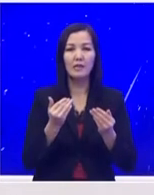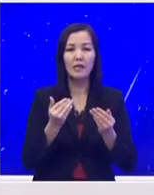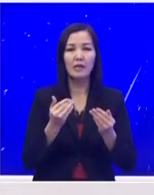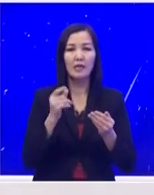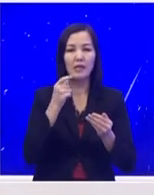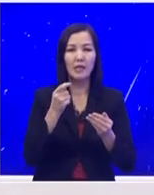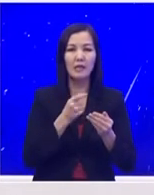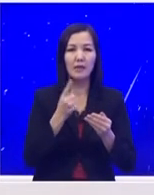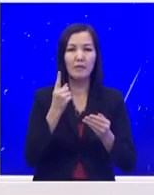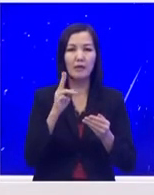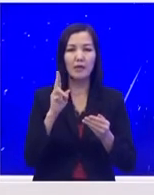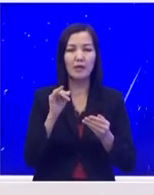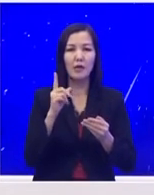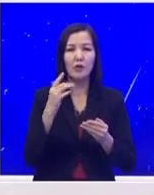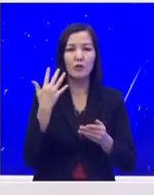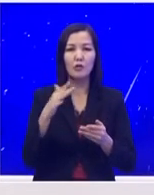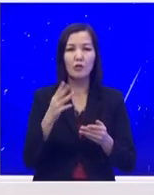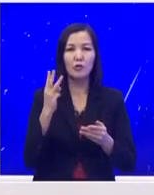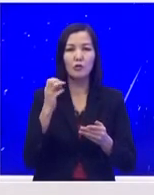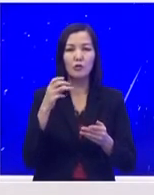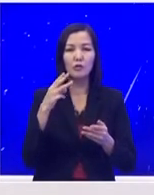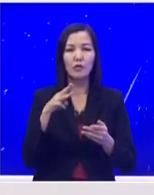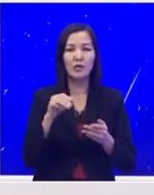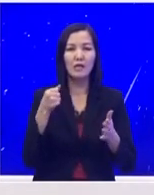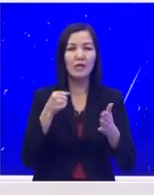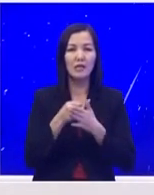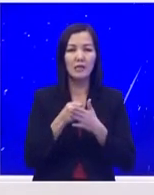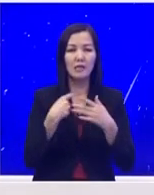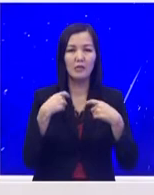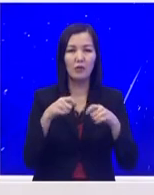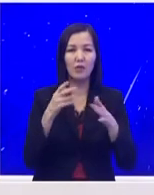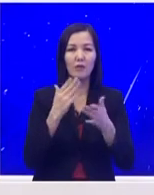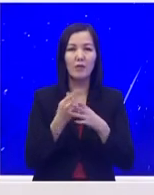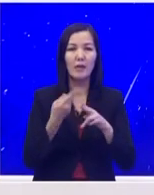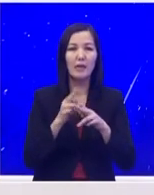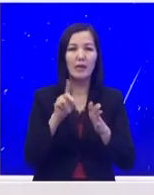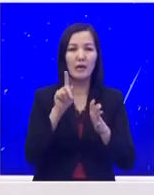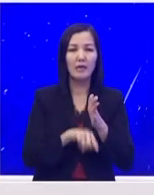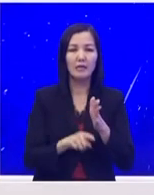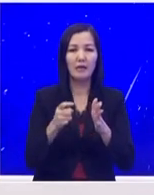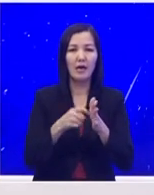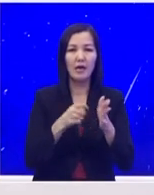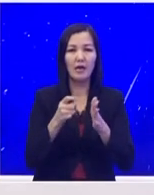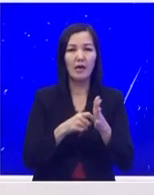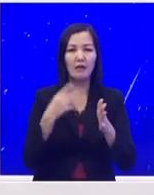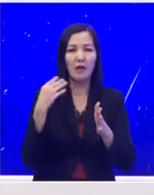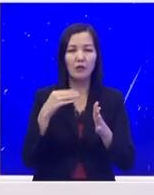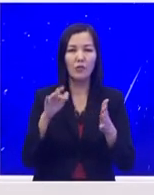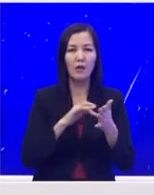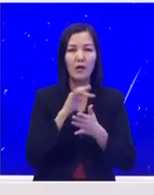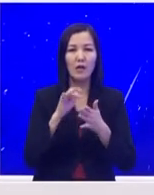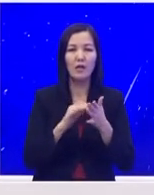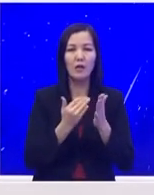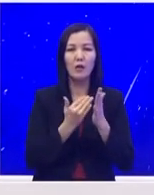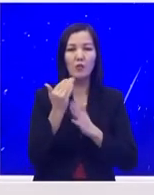тәтті өнімнің келісі 150-ден басталып 300 теңге аралығында саудаланып жатыр. Ең арзаны Қарағанды, Ақтөбе қалалар болса,